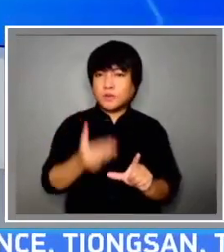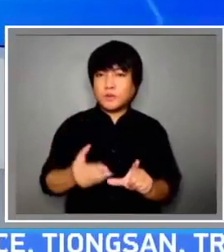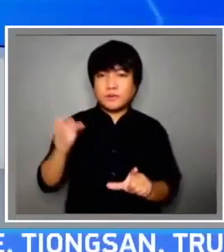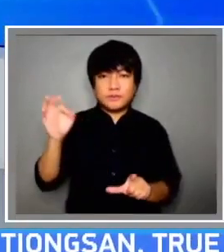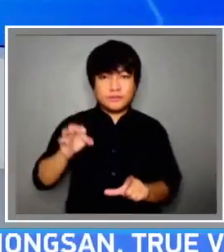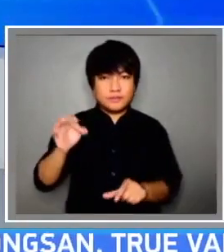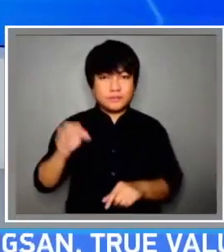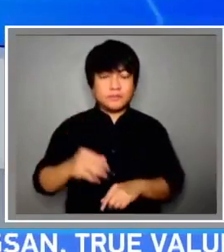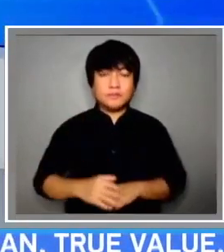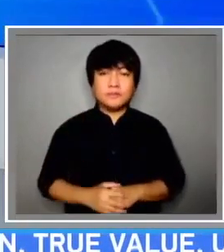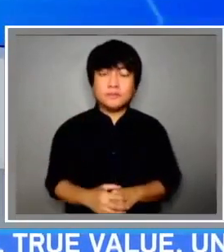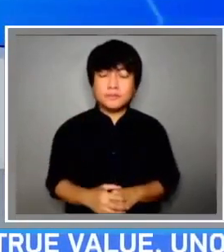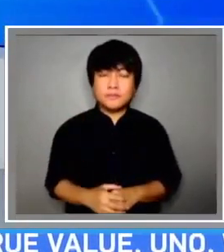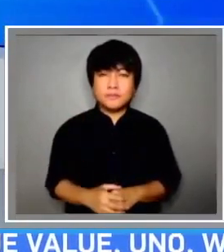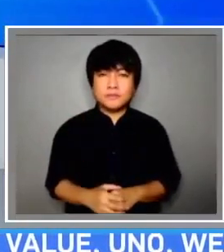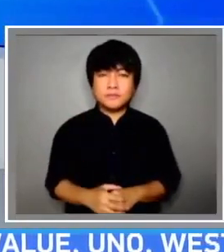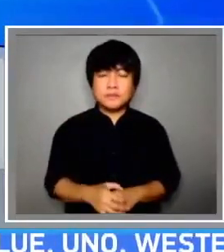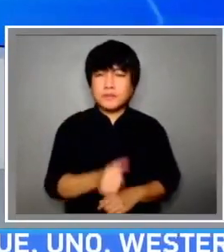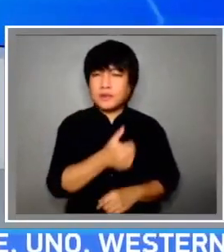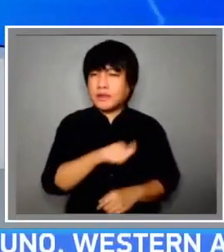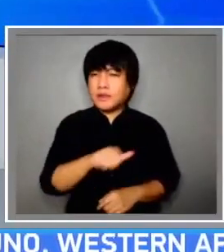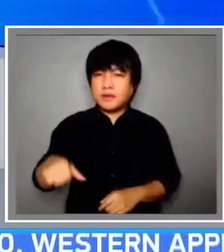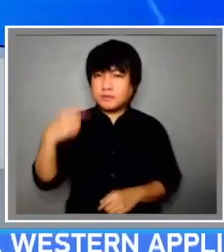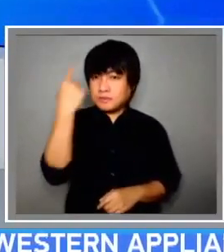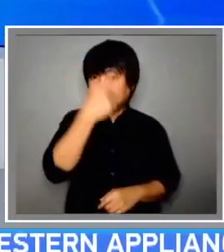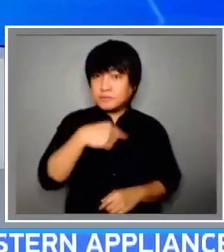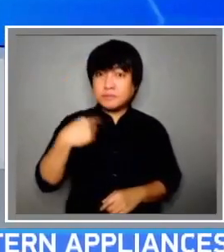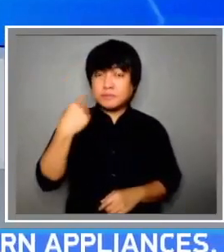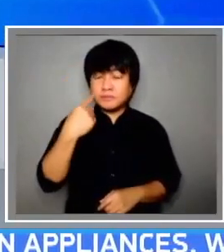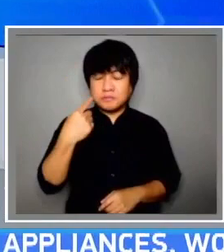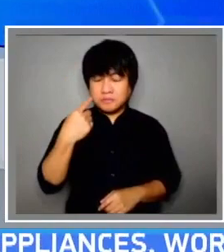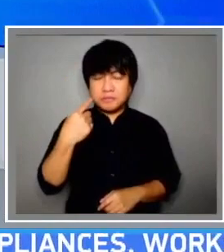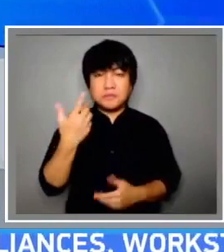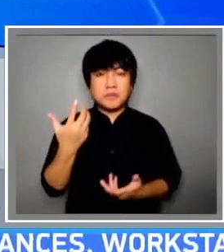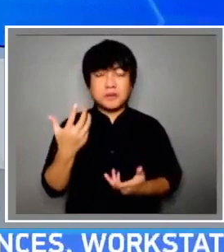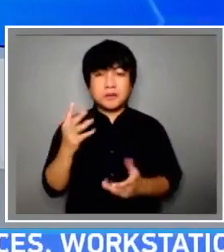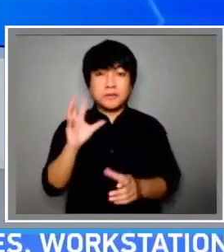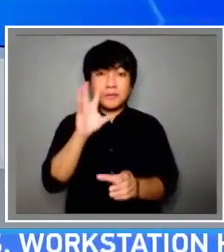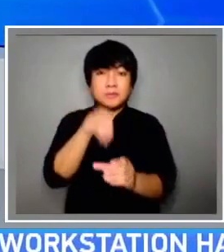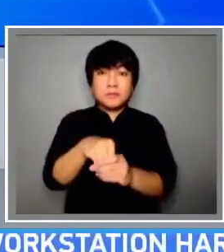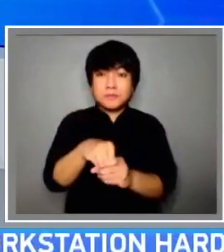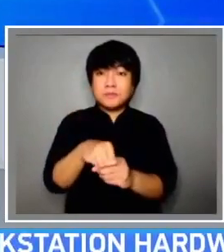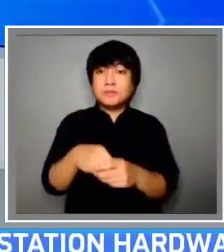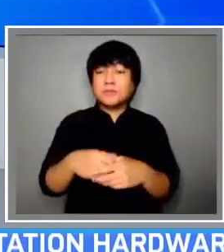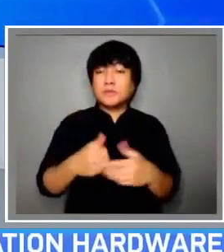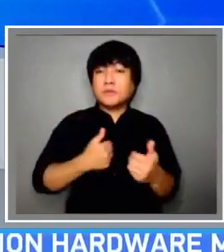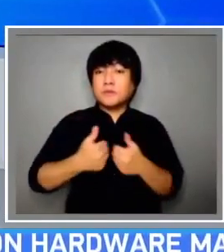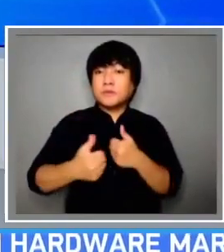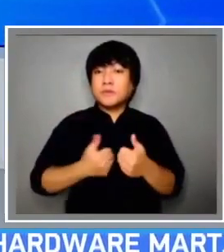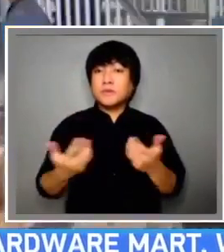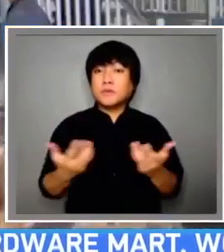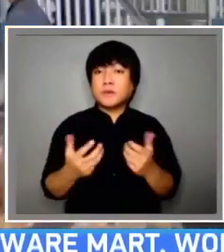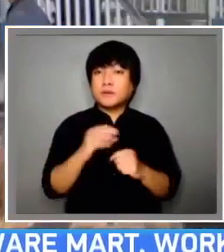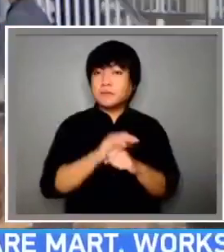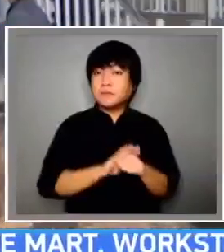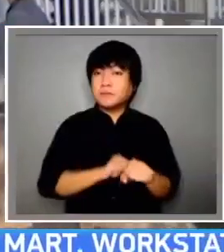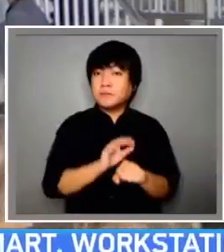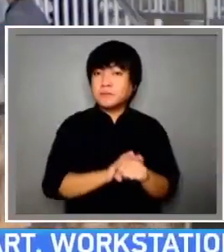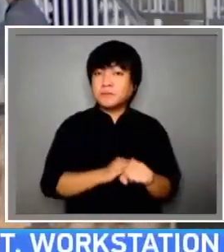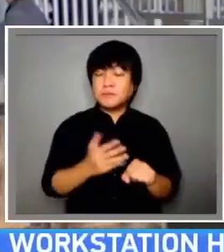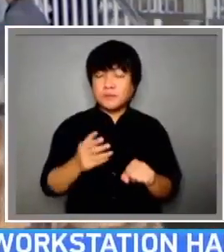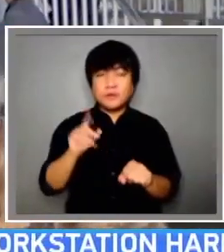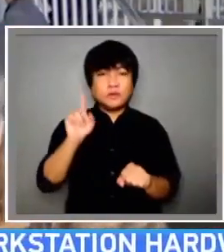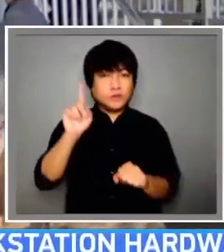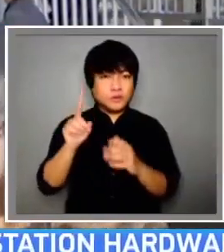Ano man daw ang itsura, siguradong winner ang mga lumahok ng fur baby sa isa pong kompetisyon sa Amerika. Ang pinag-agawan